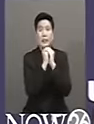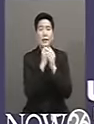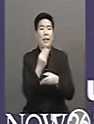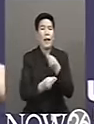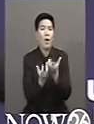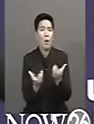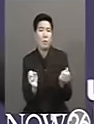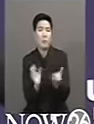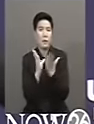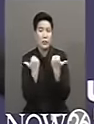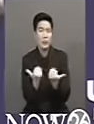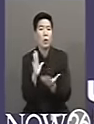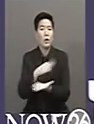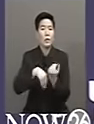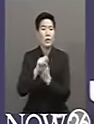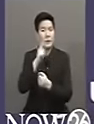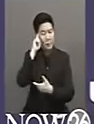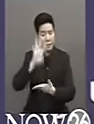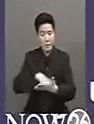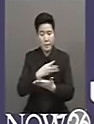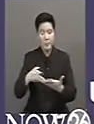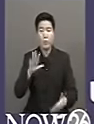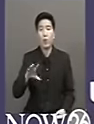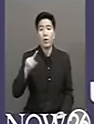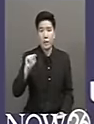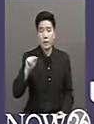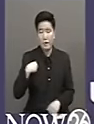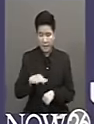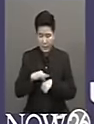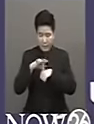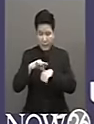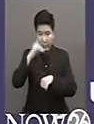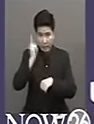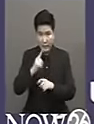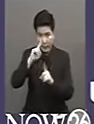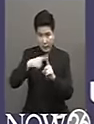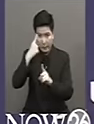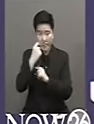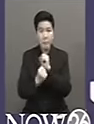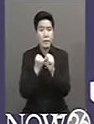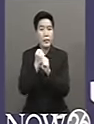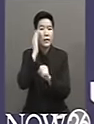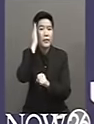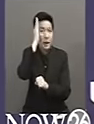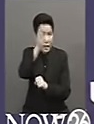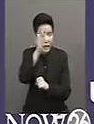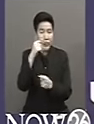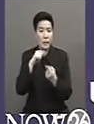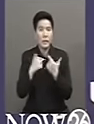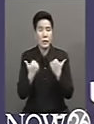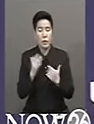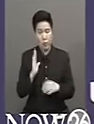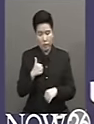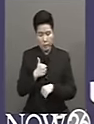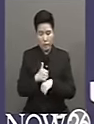เศรษฐกิจของนายโดนัลทรัมป์ซึ่งจะเข้ารับตำแหน่งวันที่ 20มกราคมปีหน้านั้นนายกอบศิษ์ศิลปชัย